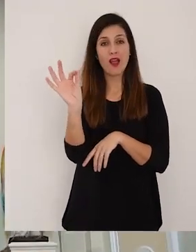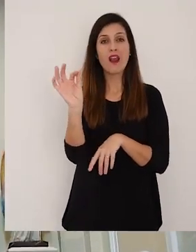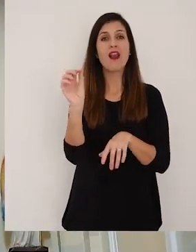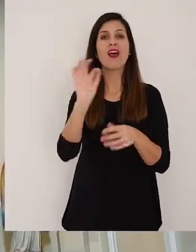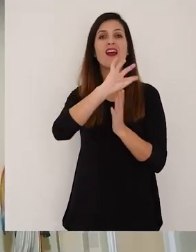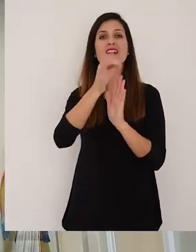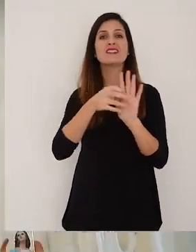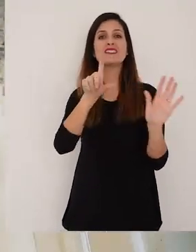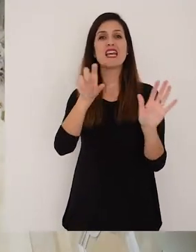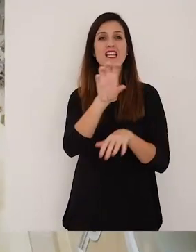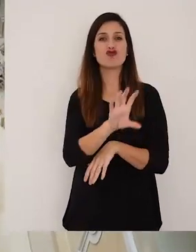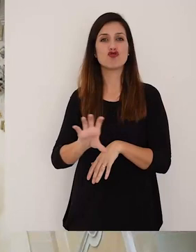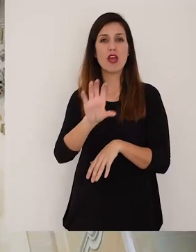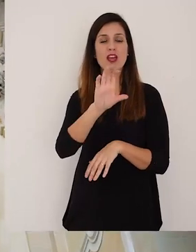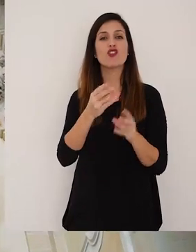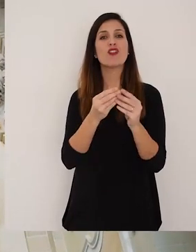Settecento di Terra d'Otranto.